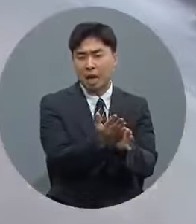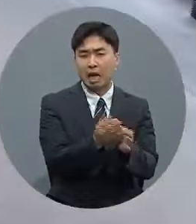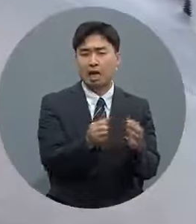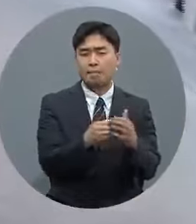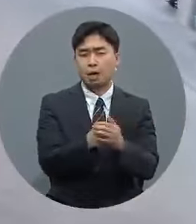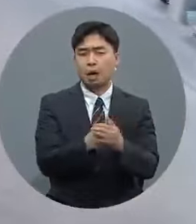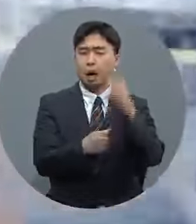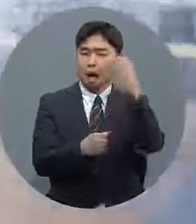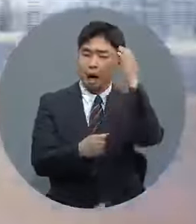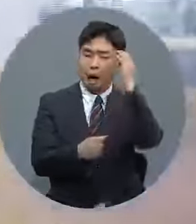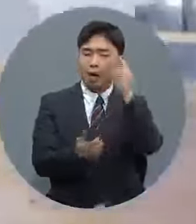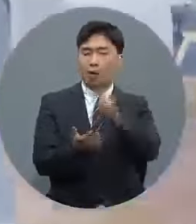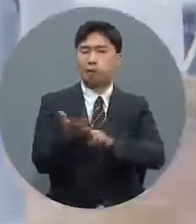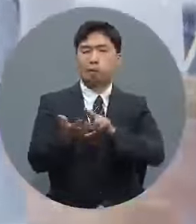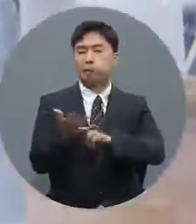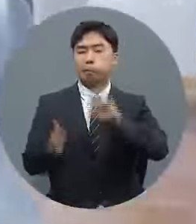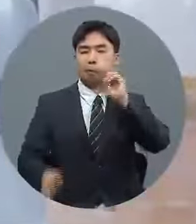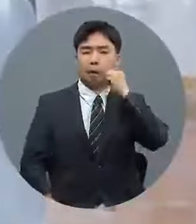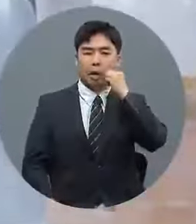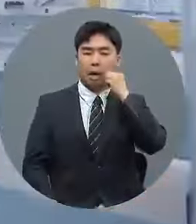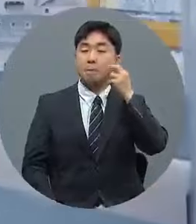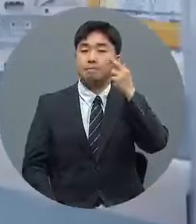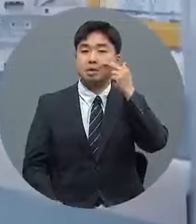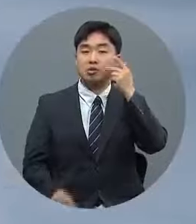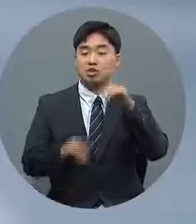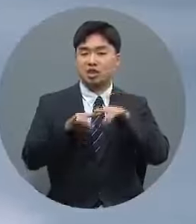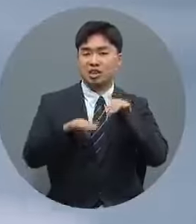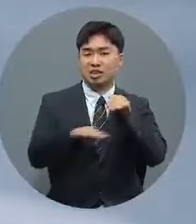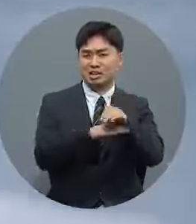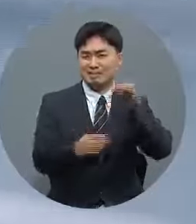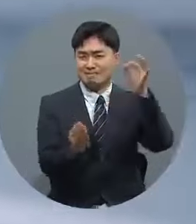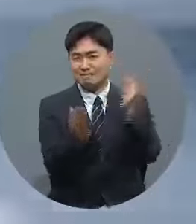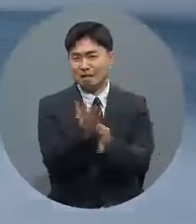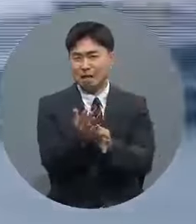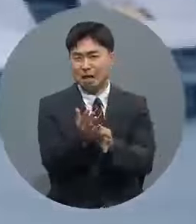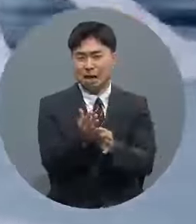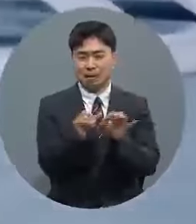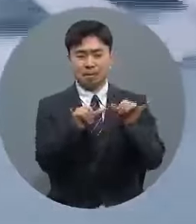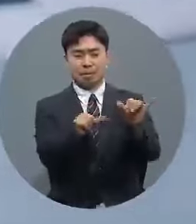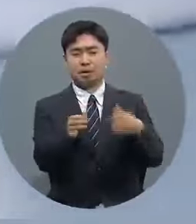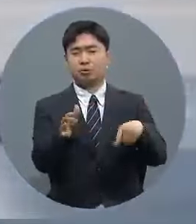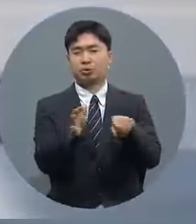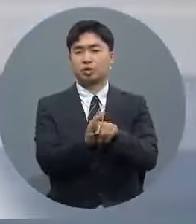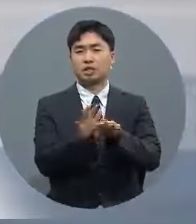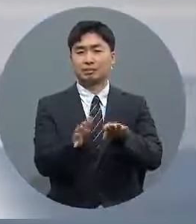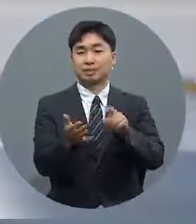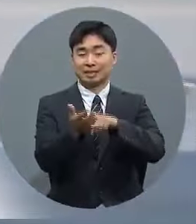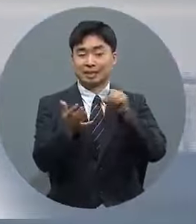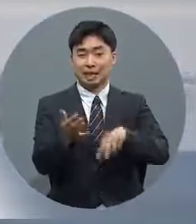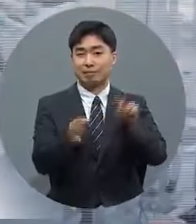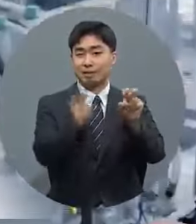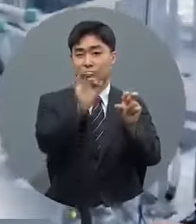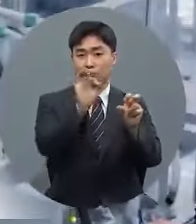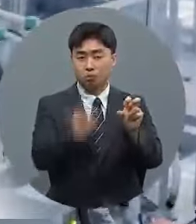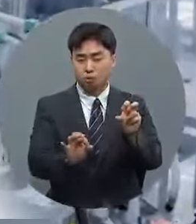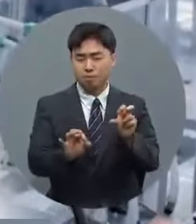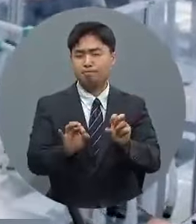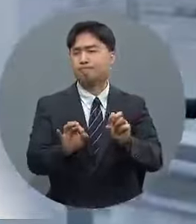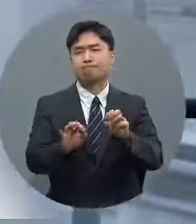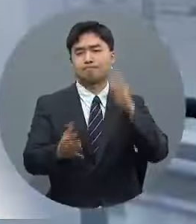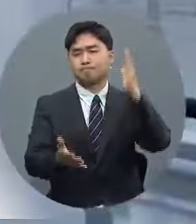저가 공세 때문입니다 미국은 중국의 저가 물량 공세를 막기 위해 현재 25% 중국산 전기차에